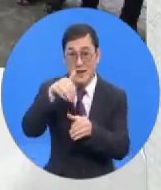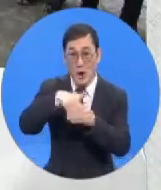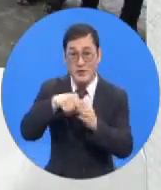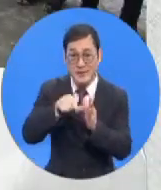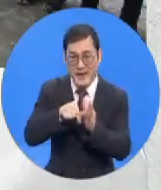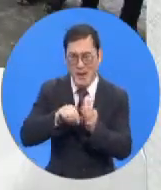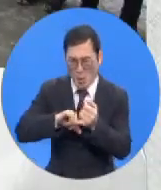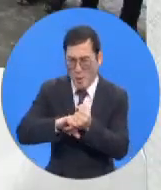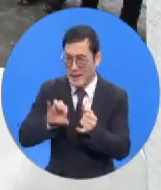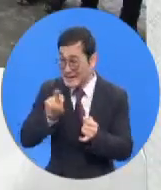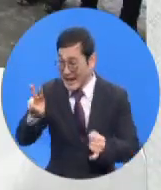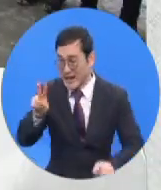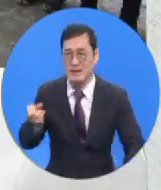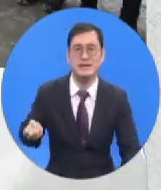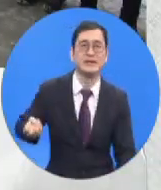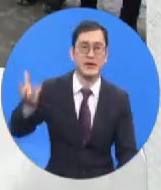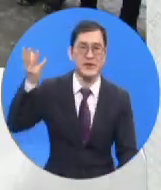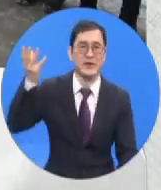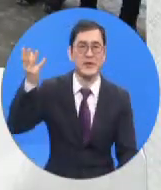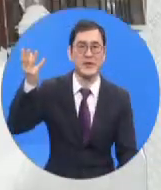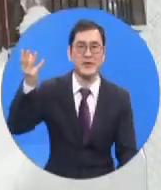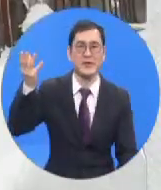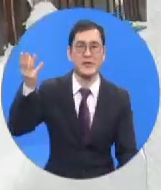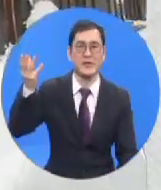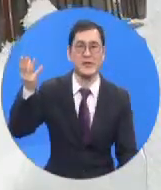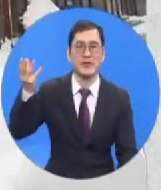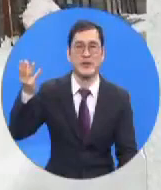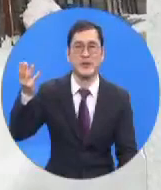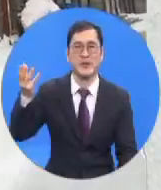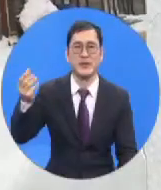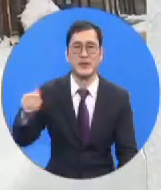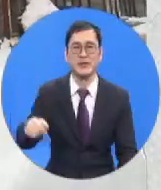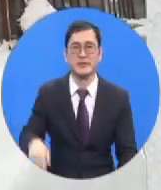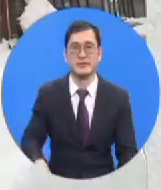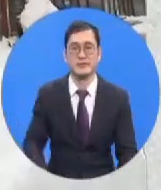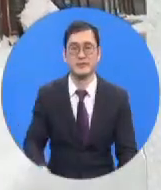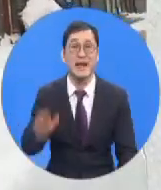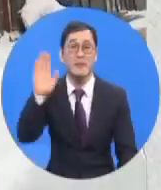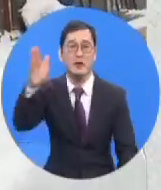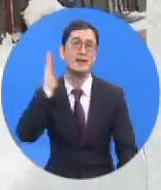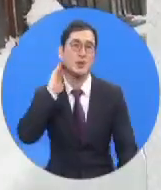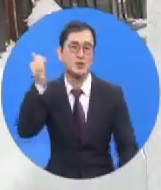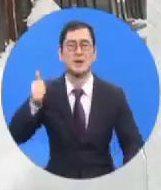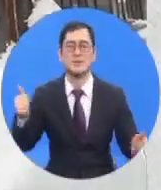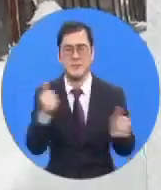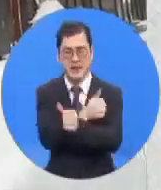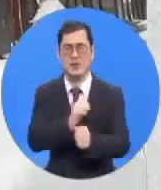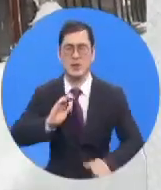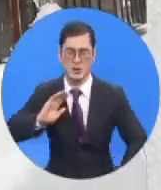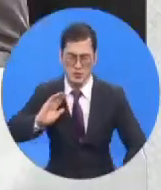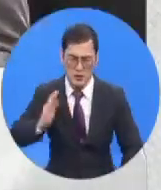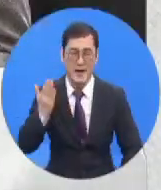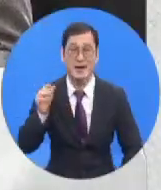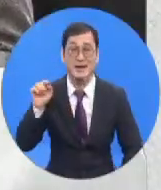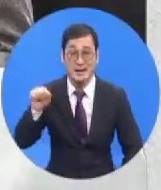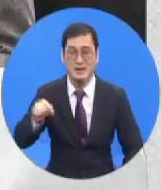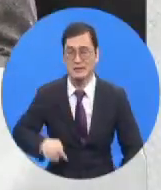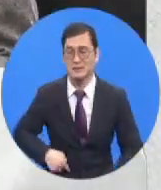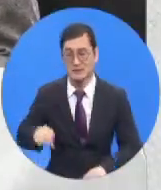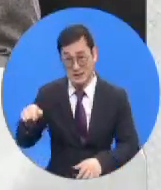정권교체의 기폭제를 만들어야 된다. 그동안 지쳐있었던 당원들의 힘을 다 모을 수 있는 새로운 계기를 만들어야 된다.